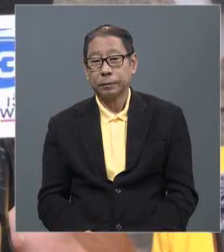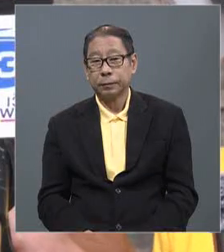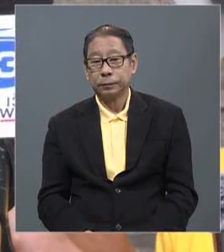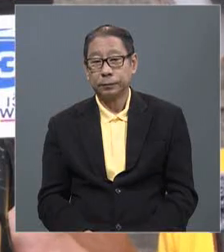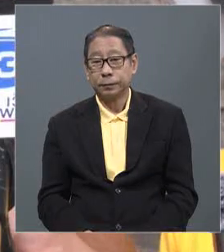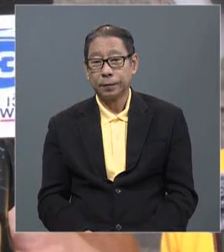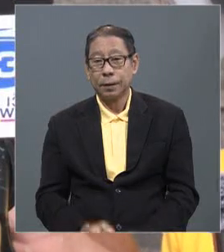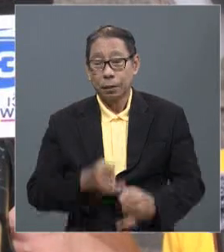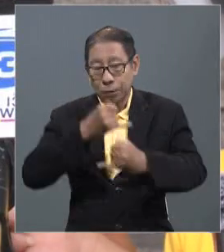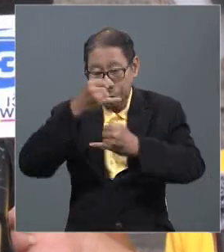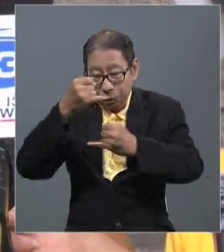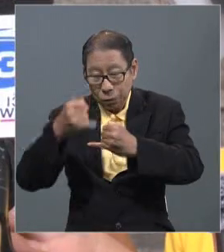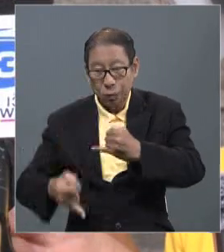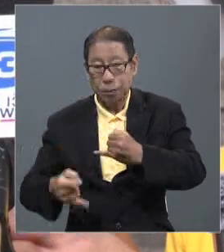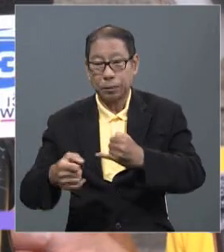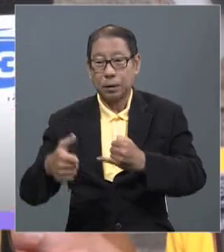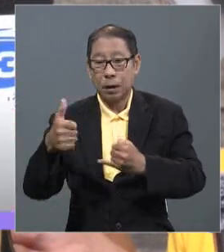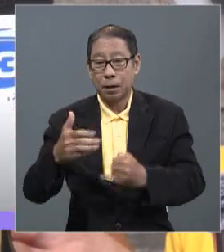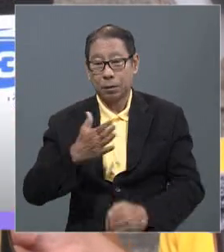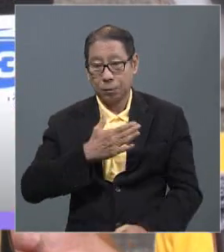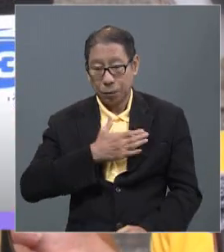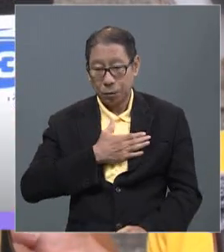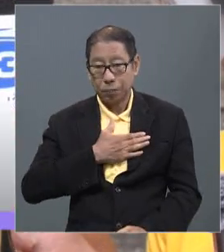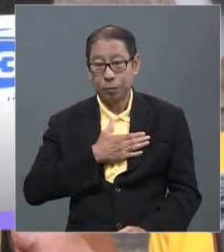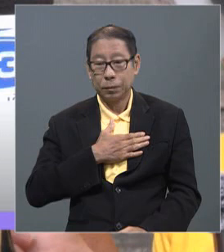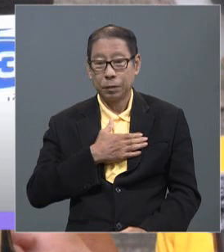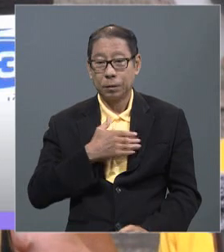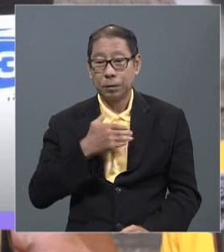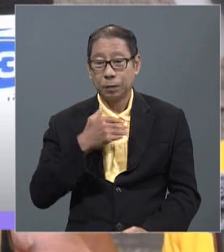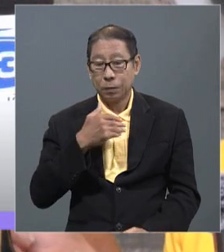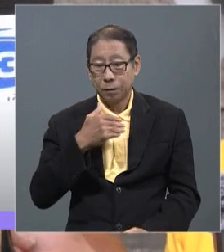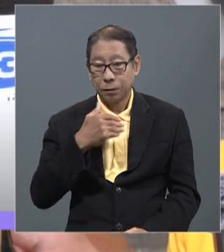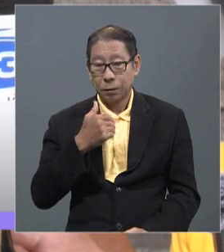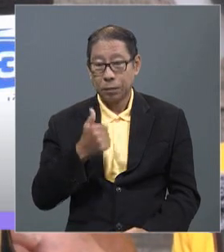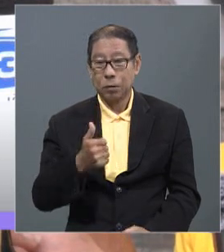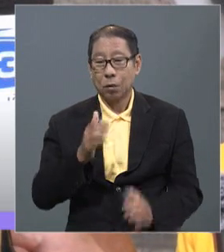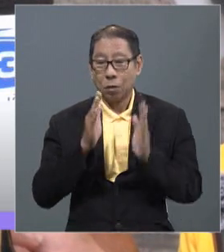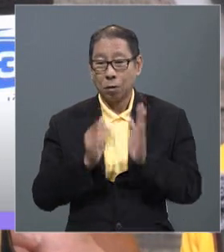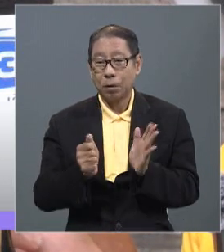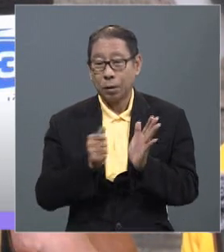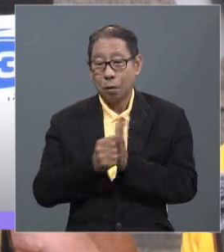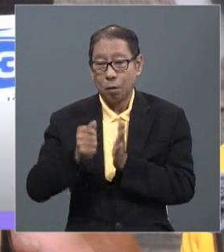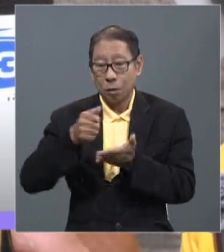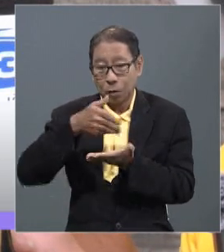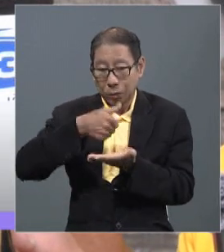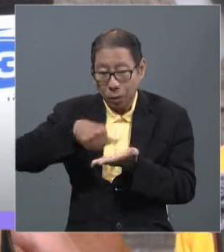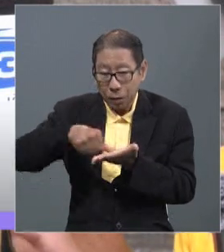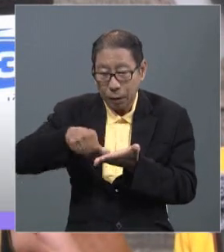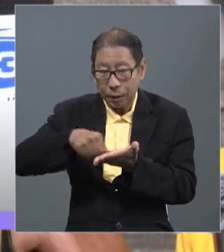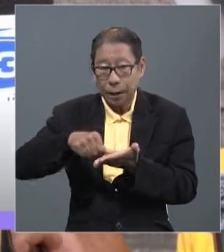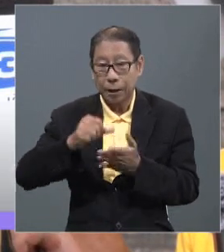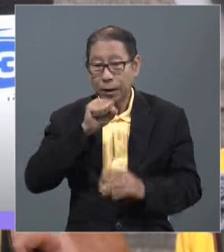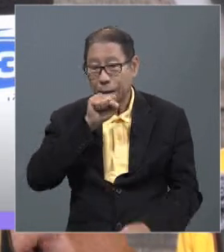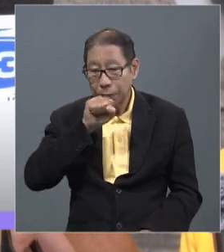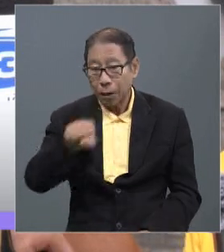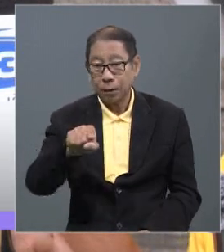การจะไปจบตรงนั้นได้เนี่ยนะครับผมก็ต้องอยู่ที่ว่าคนออกคำสั่งนะแก้ไขคำสั่งหรือเปล่าถ้